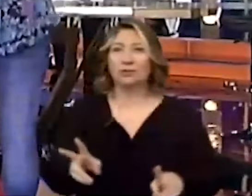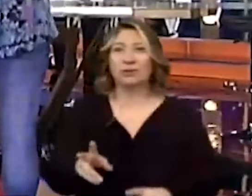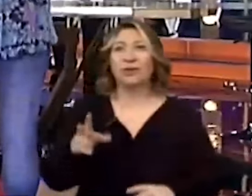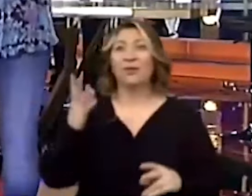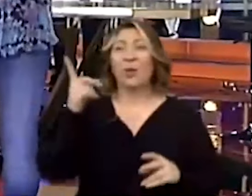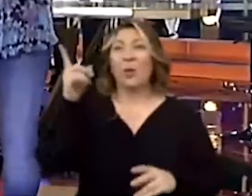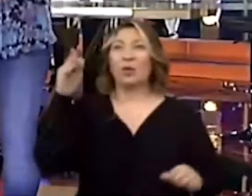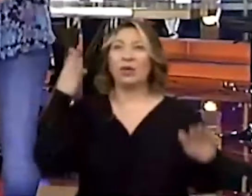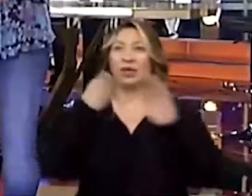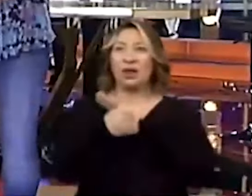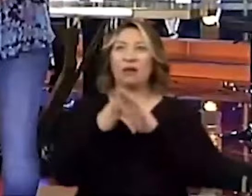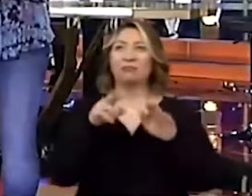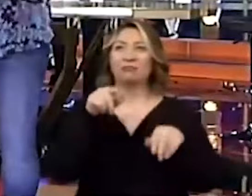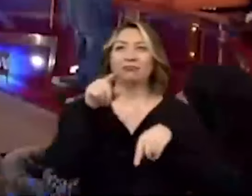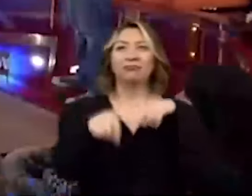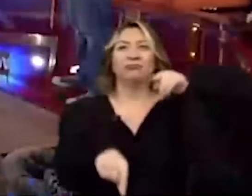ve içeri o girer.